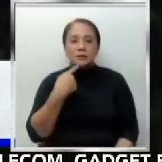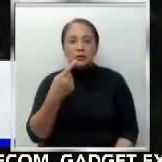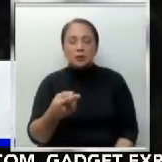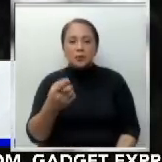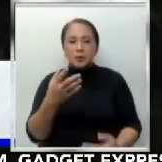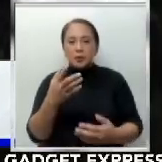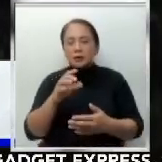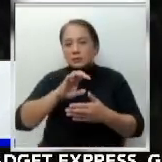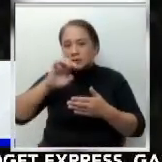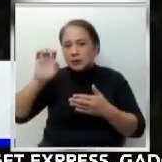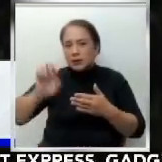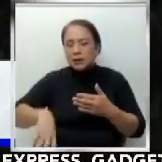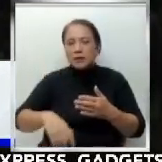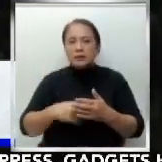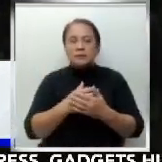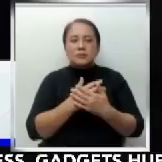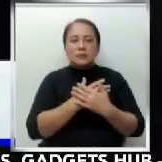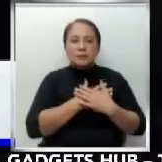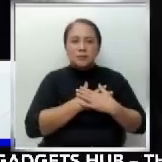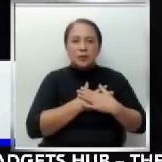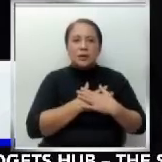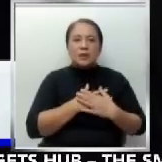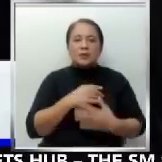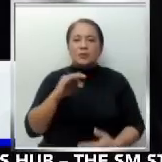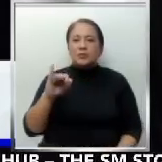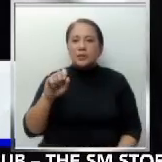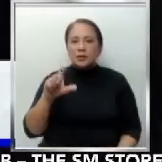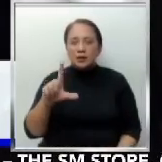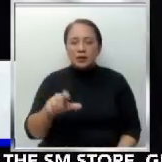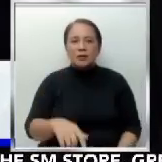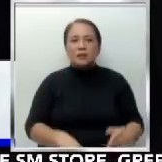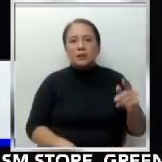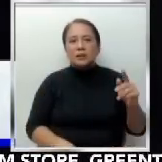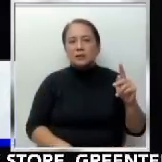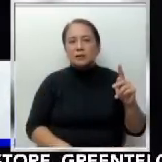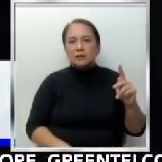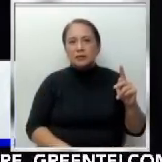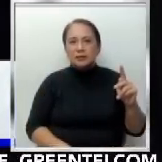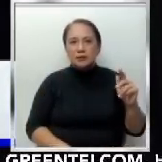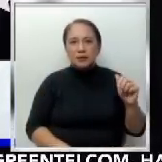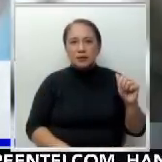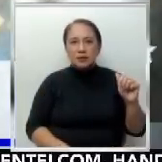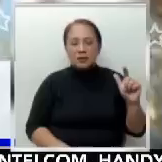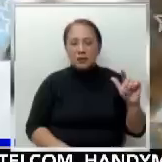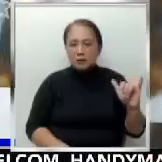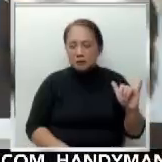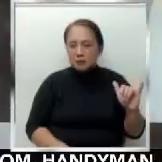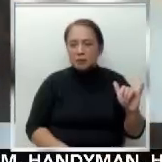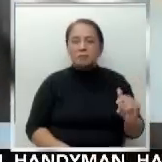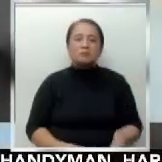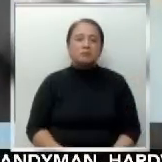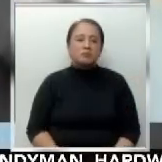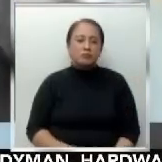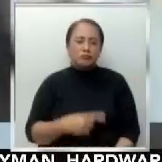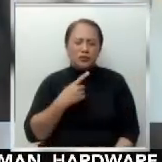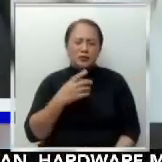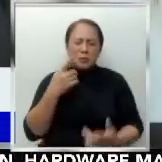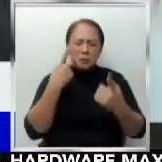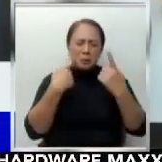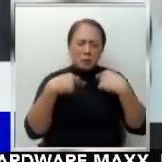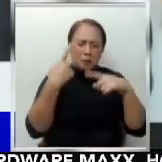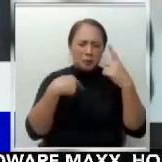ng pagmamahala ni na Fidel at Clay. For some reason, naiyak ako doon. Hindi ko alam ba't ako naiyak sa kanya